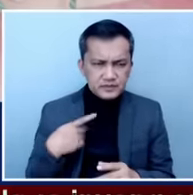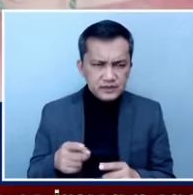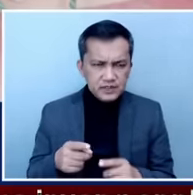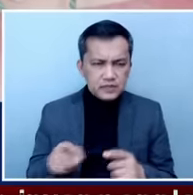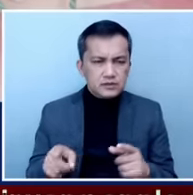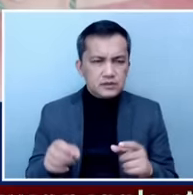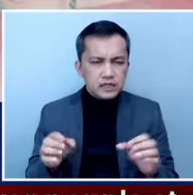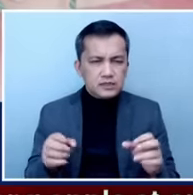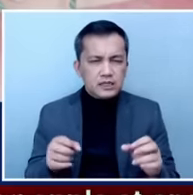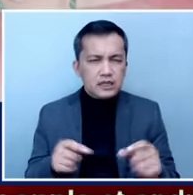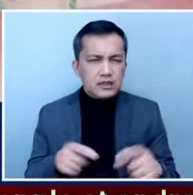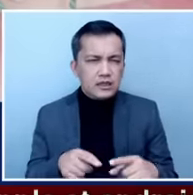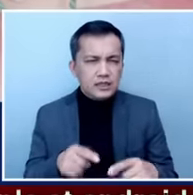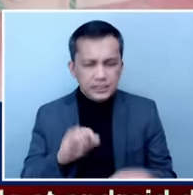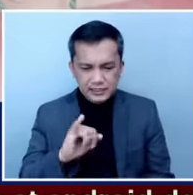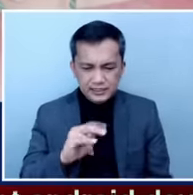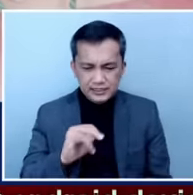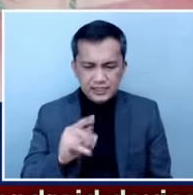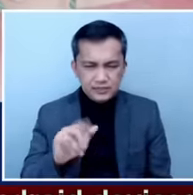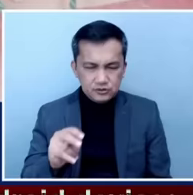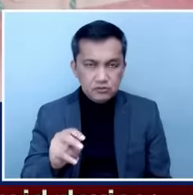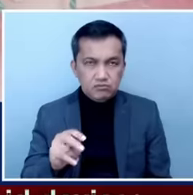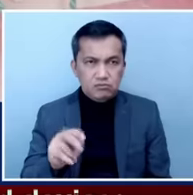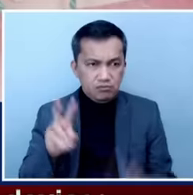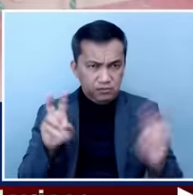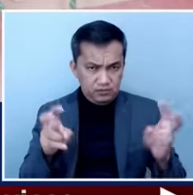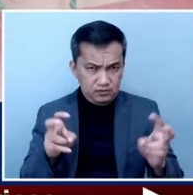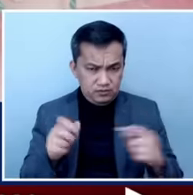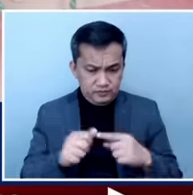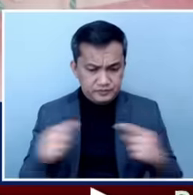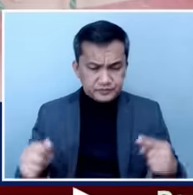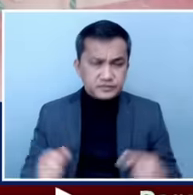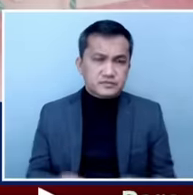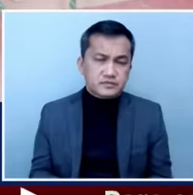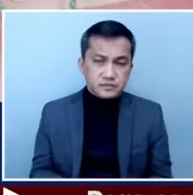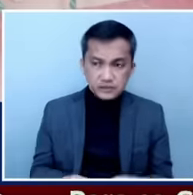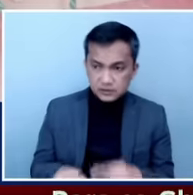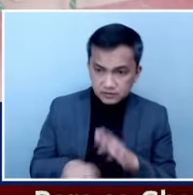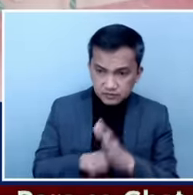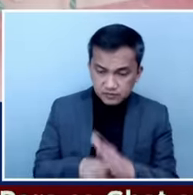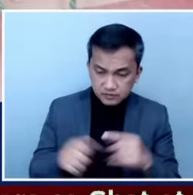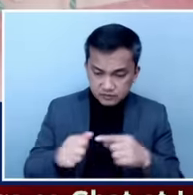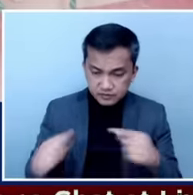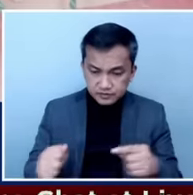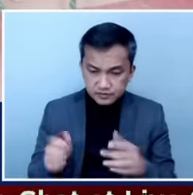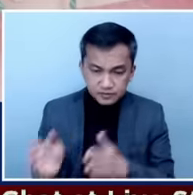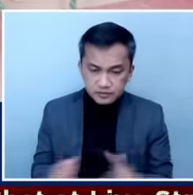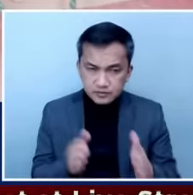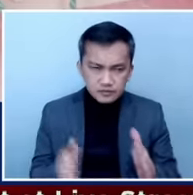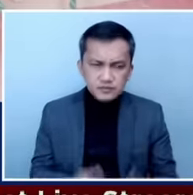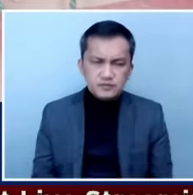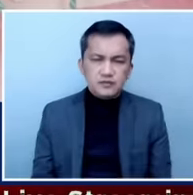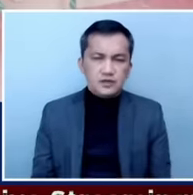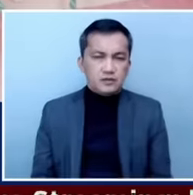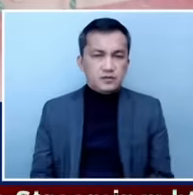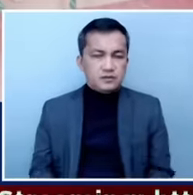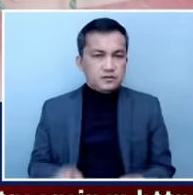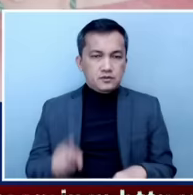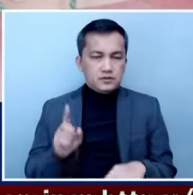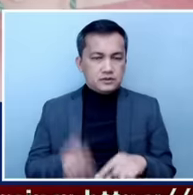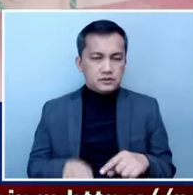May tinatawag pa na allergy. Kung allergic tayo dun sa preparation, pwede kasing hindi yung